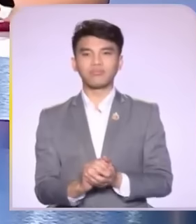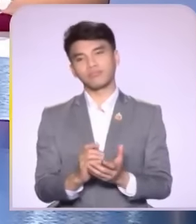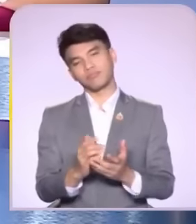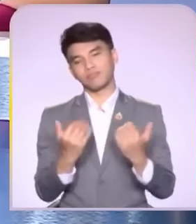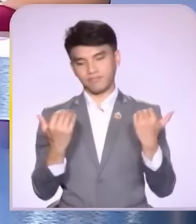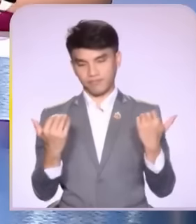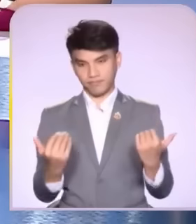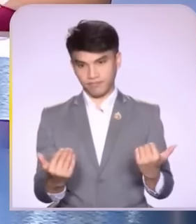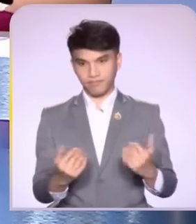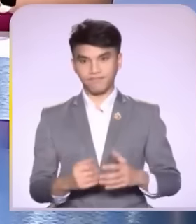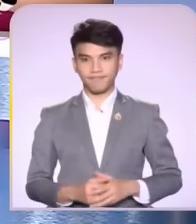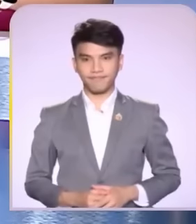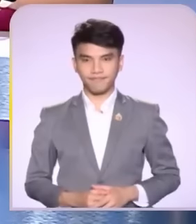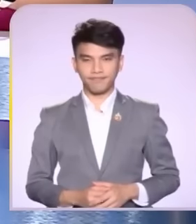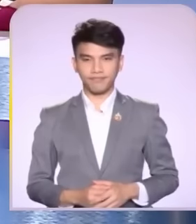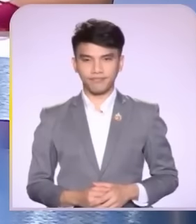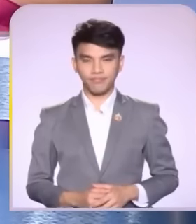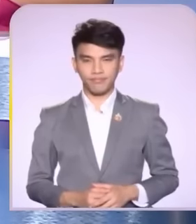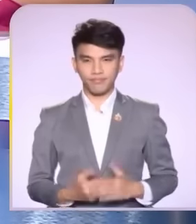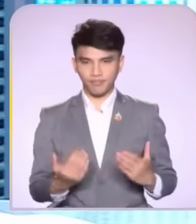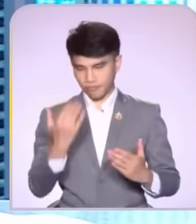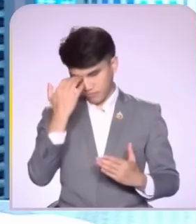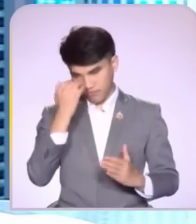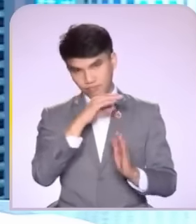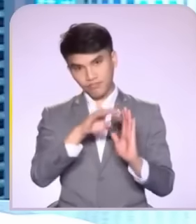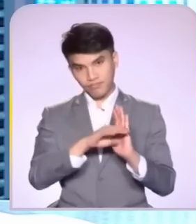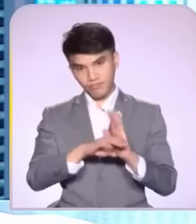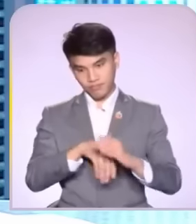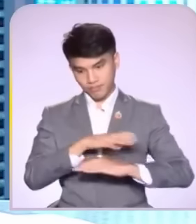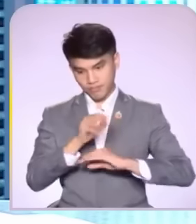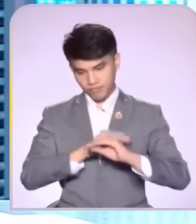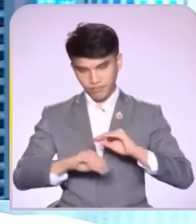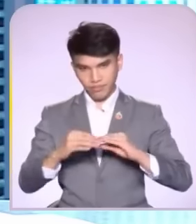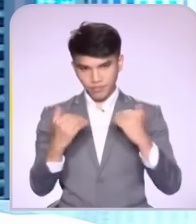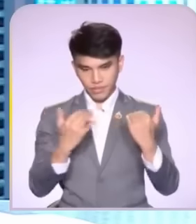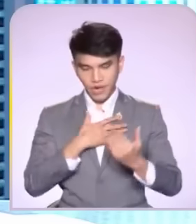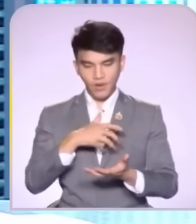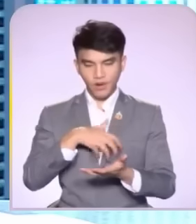อกว่ามันเป็นงานช้างงานใหญ่จริงๆคุณผู้ชมเพราะว่านี่ก็คือข้อมูลที่มันไหลเข้ามาในระหว่างที่